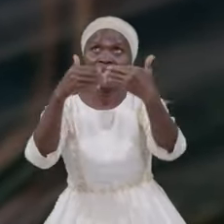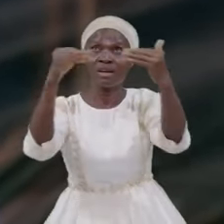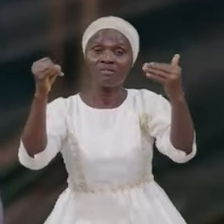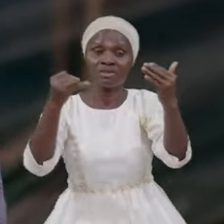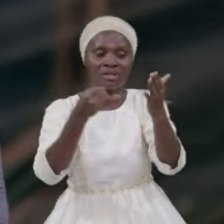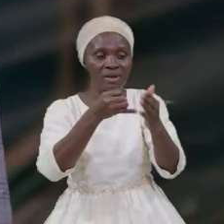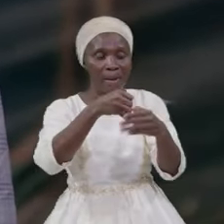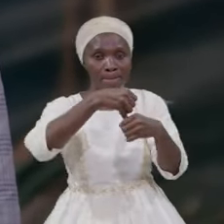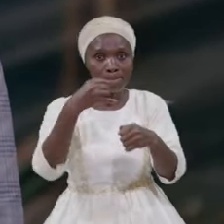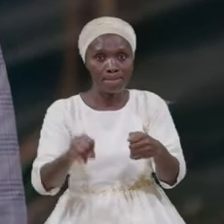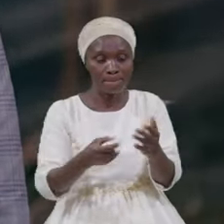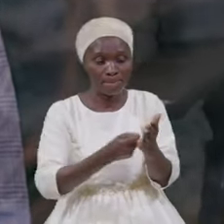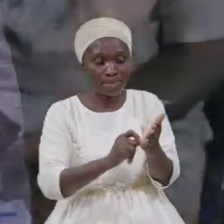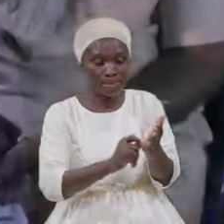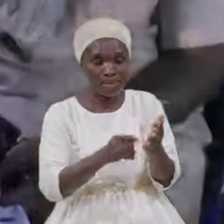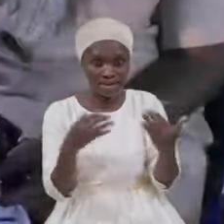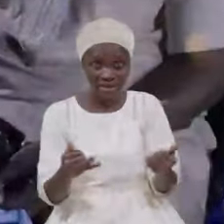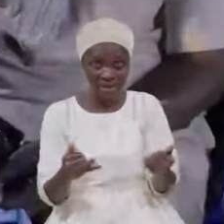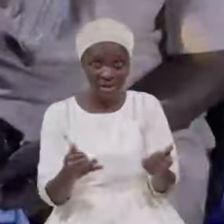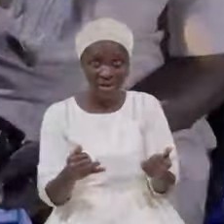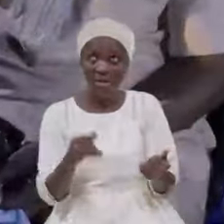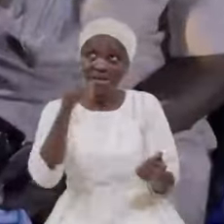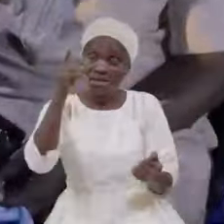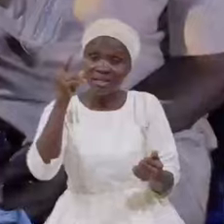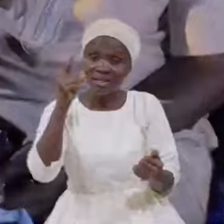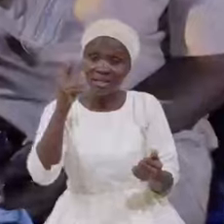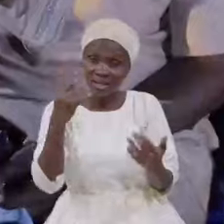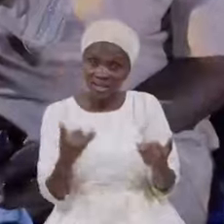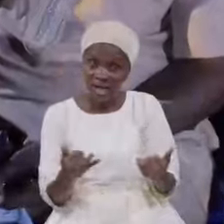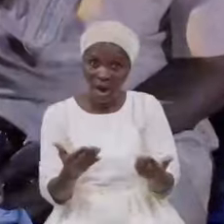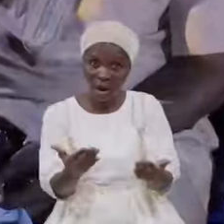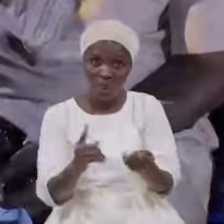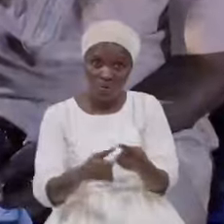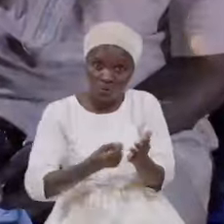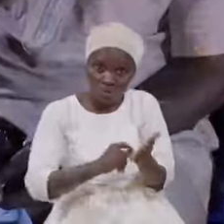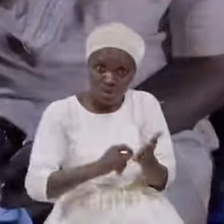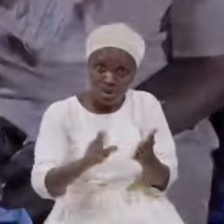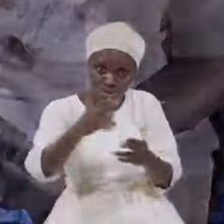point d'écrire ton nom. Ton nom. Ton nom.